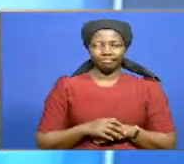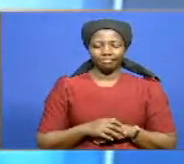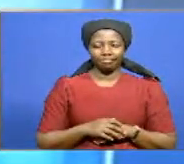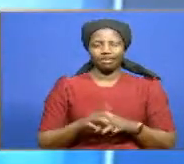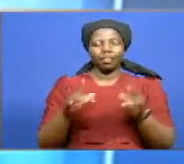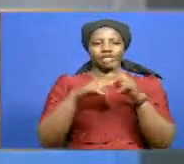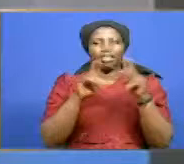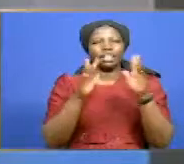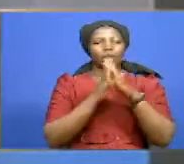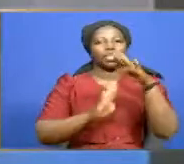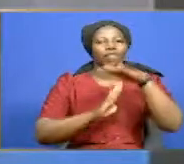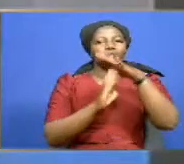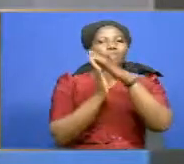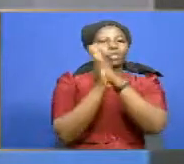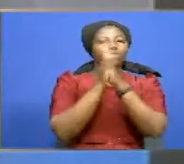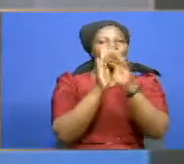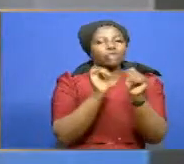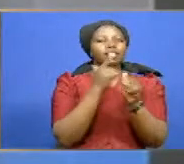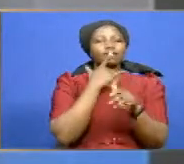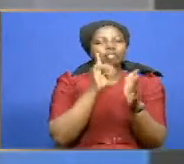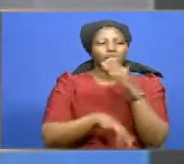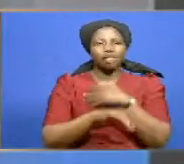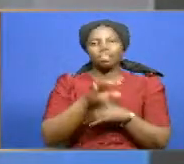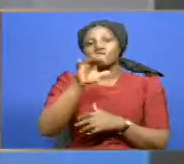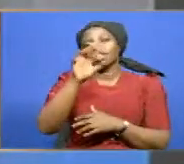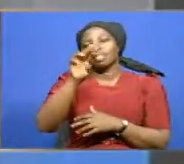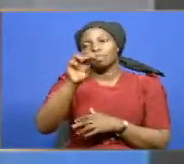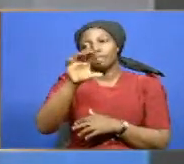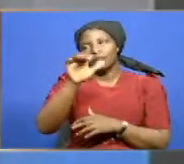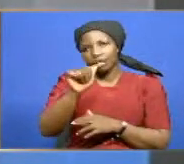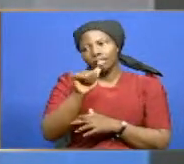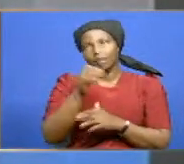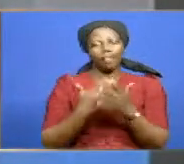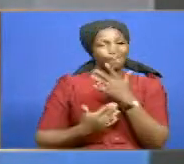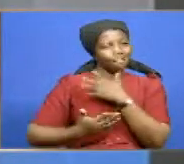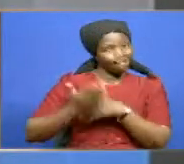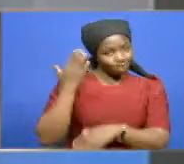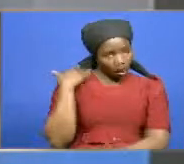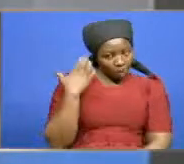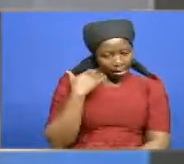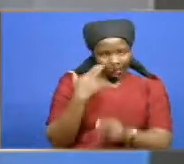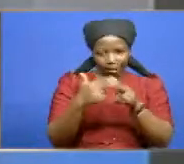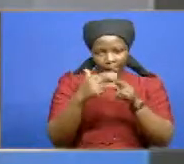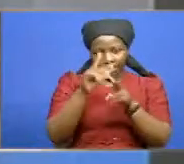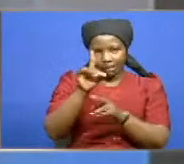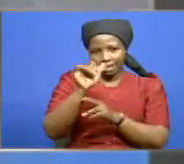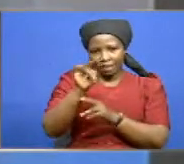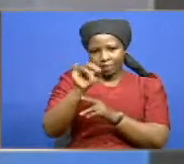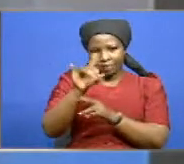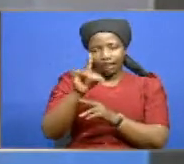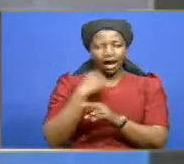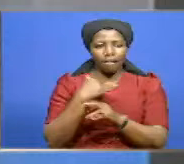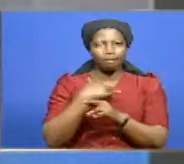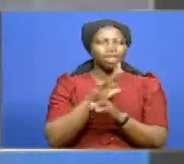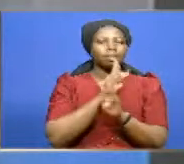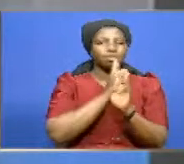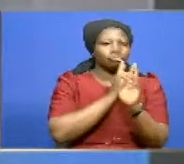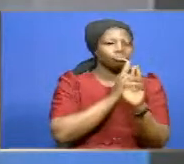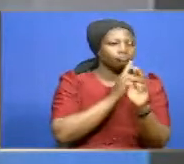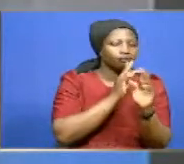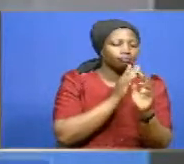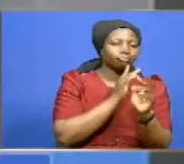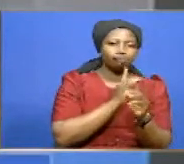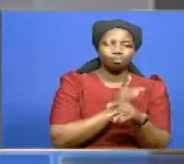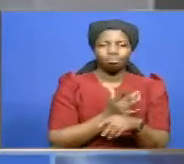Tukianza na taarifa kuu ni kuwa mwakilishi wa wadi ya Karen David Mberia amehukumiwa kifungo cha miaka 3 gerezani au kulipa faini ya